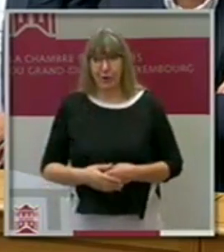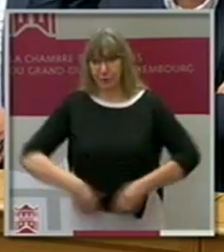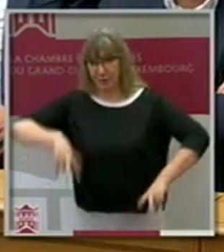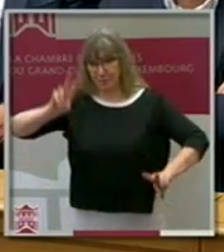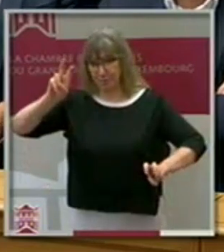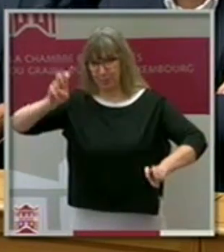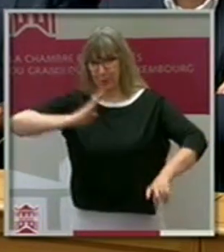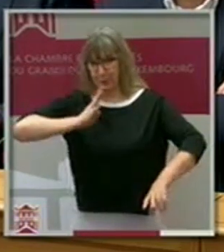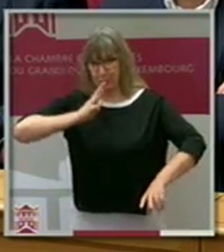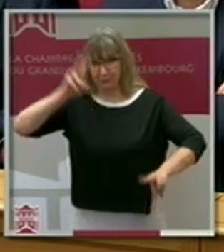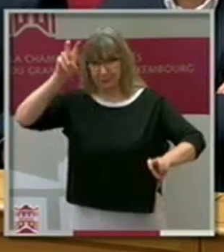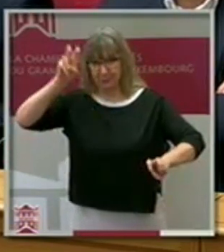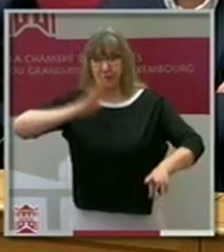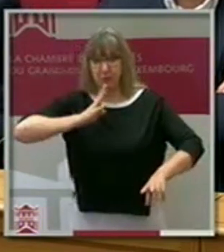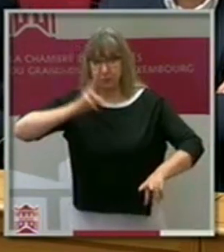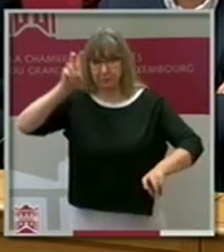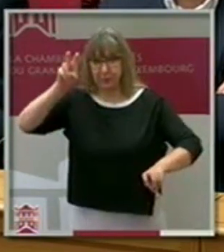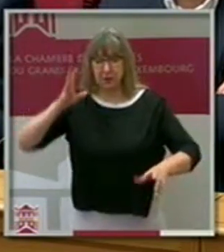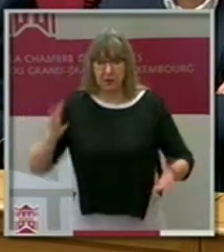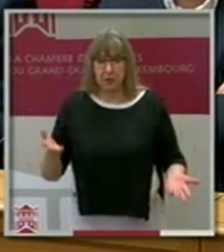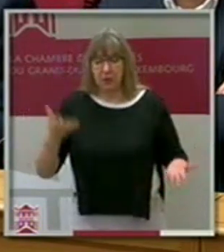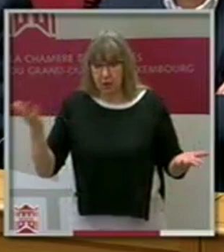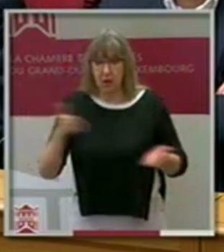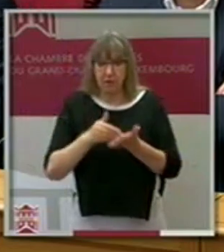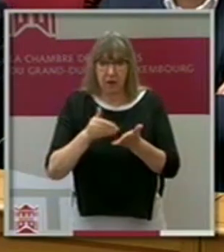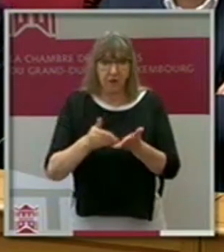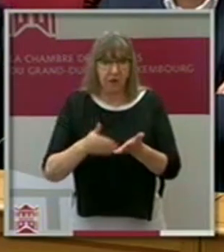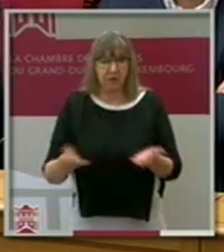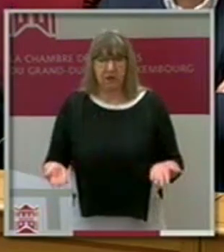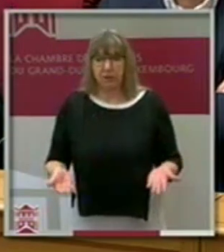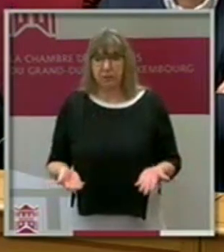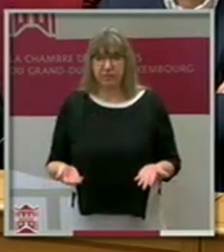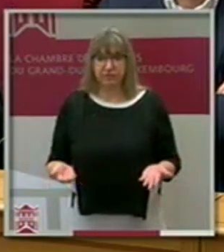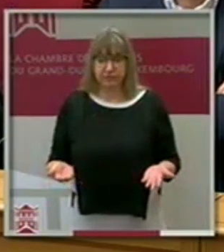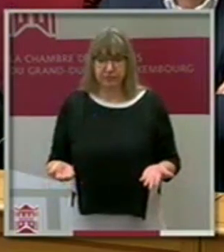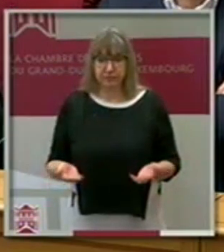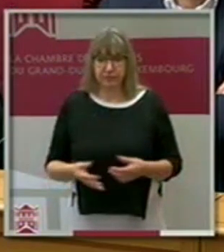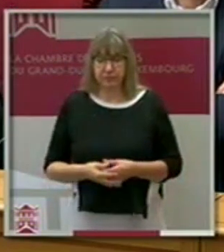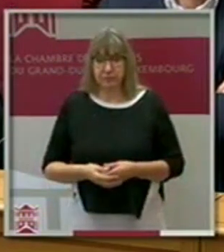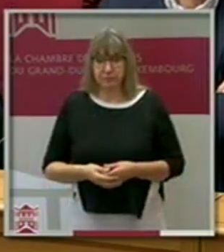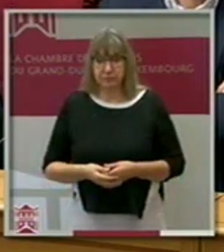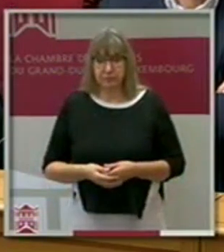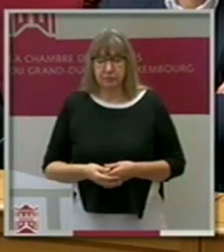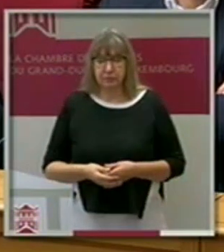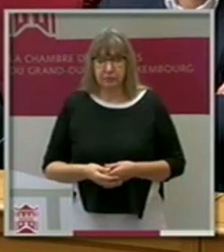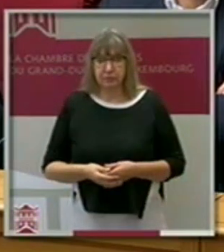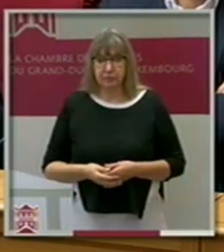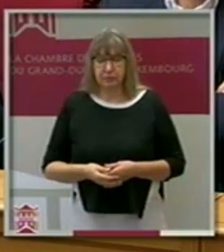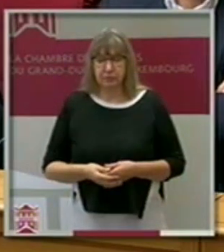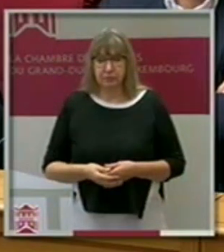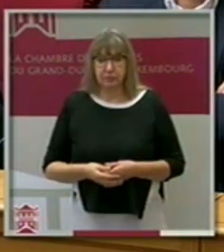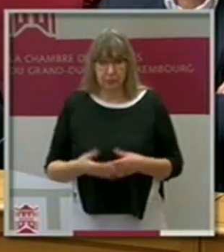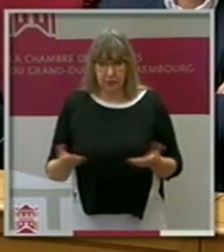gesagt, weitermachen, einen Platz weiterzumachen. Das ist eine flotte Wortspielerei. Wie ein Ugetrat ist mit